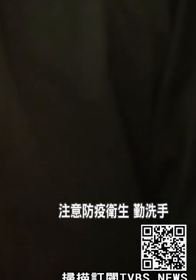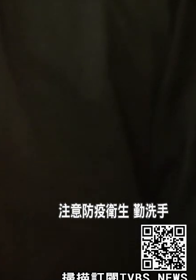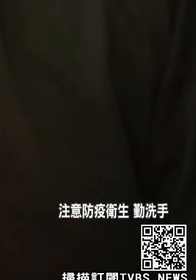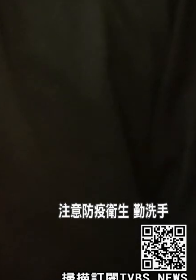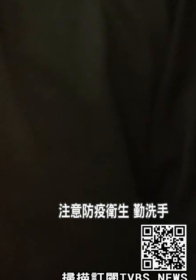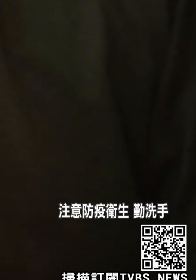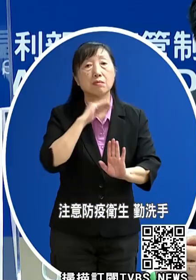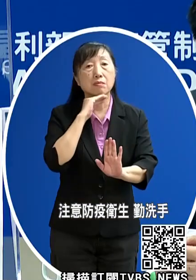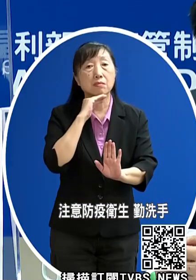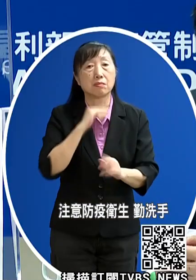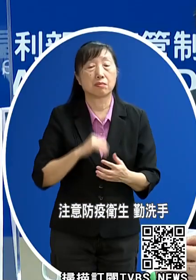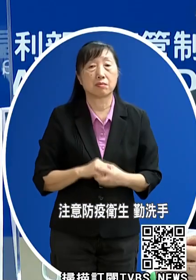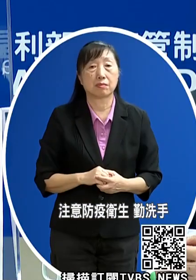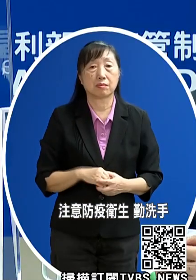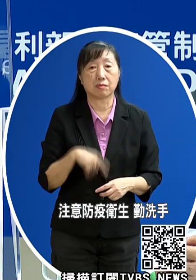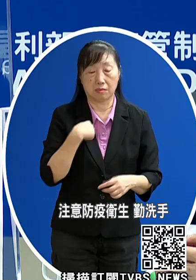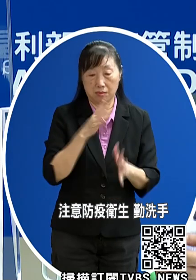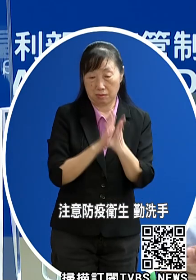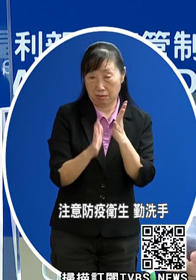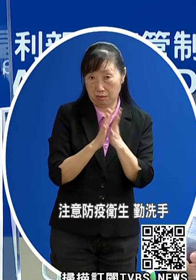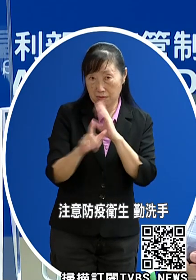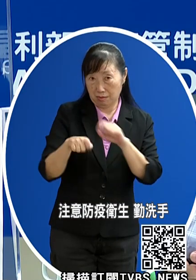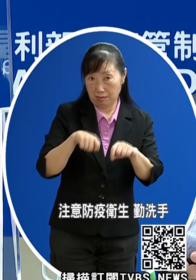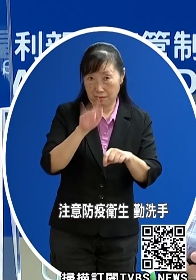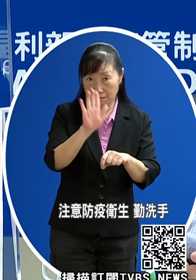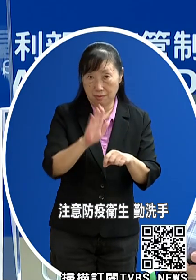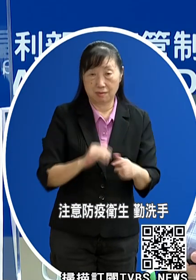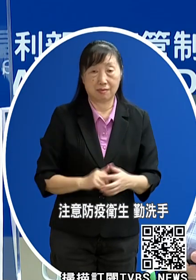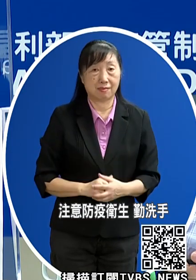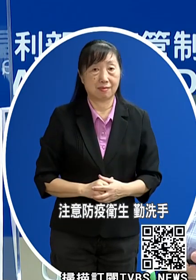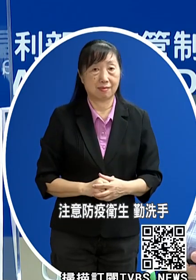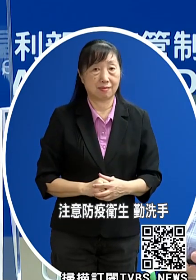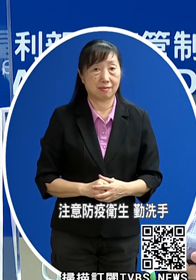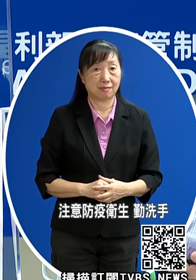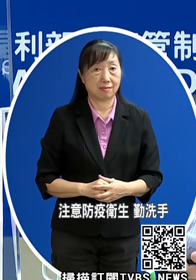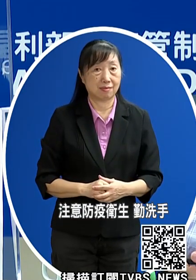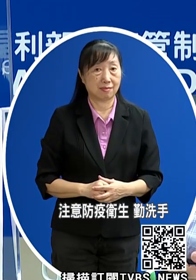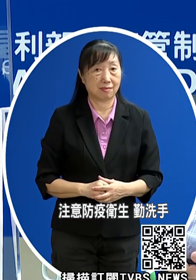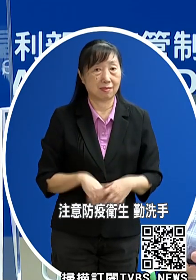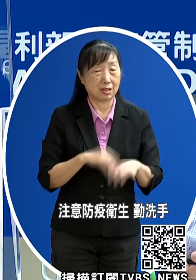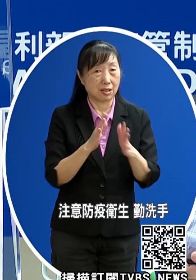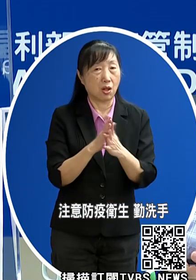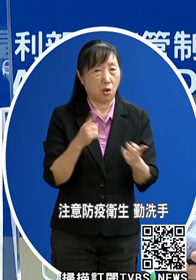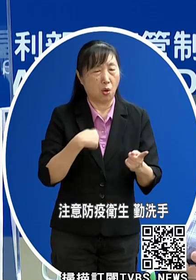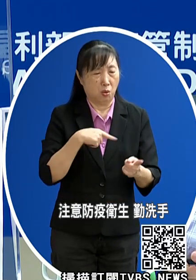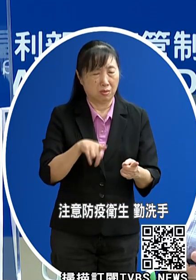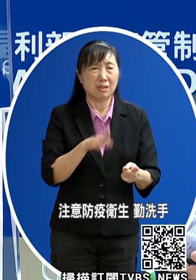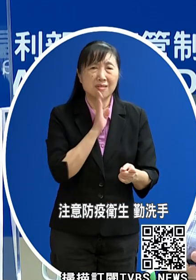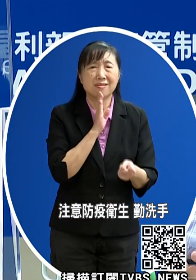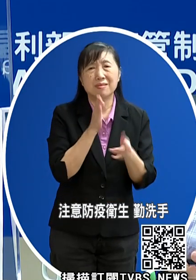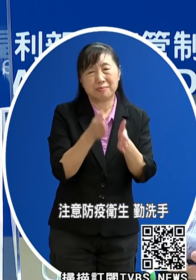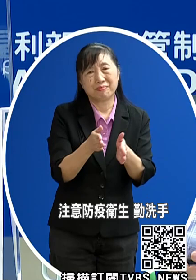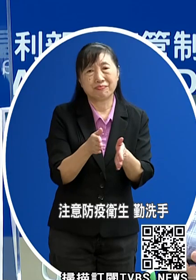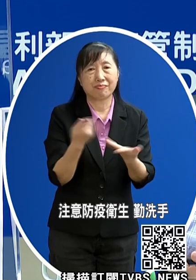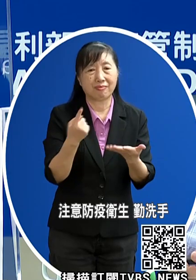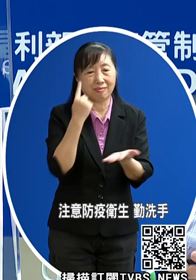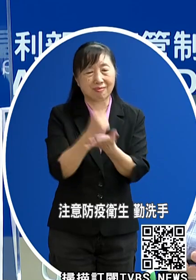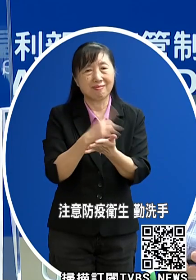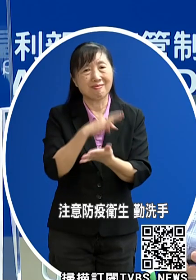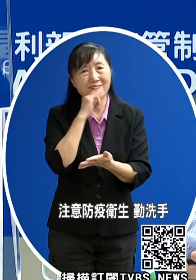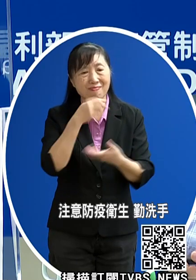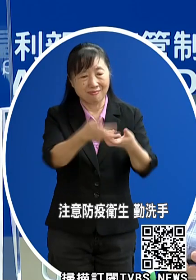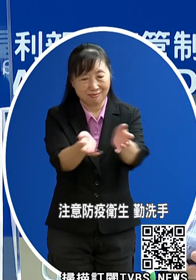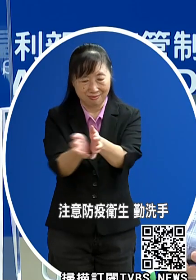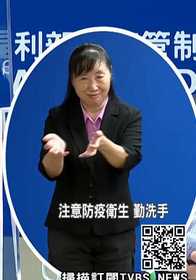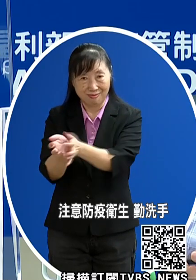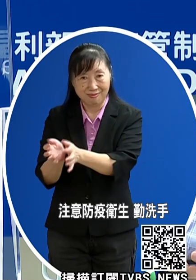是被国家抛弃？ 做这样的安排哈，都事实上是非常的。痛苦了哈，因为每一个年龄层都有每